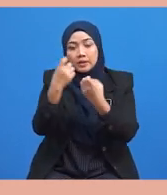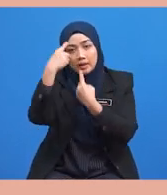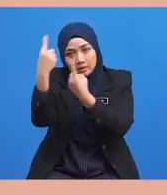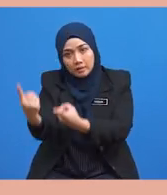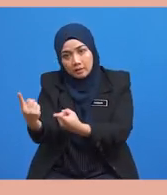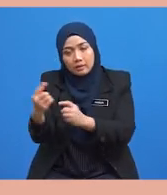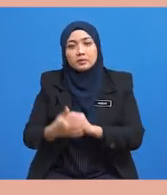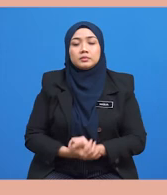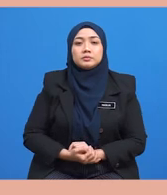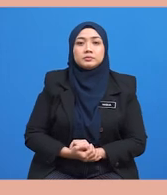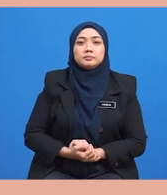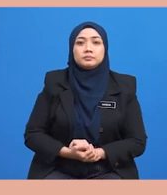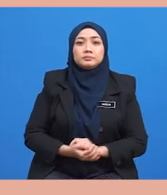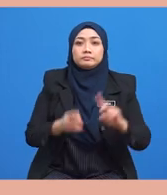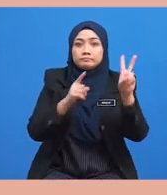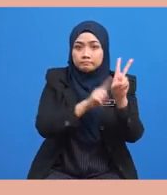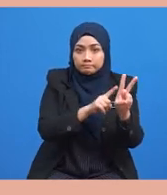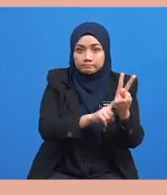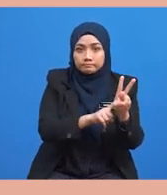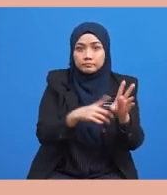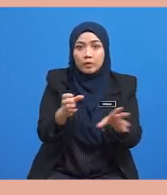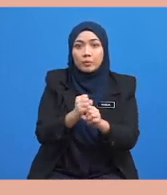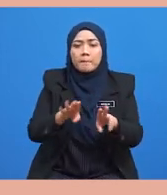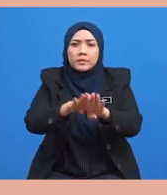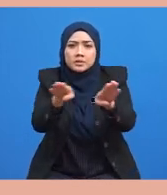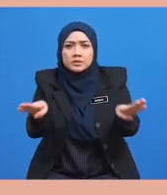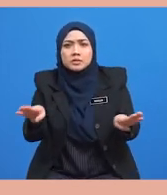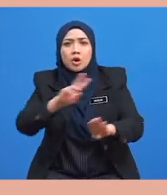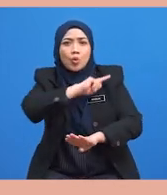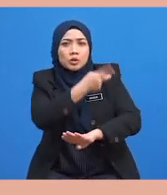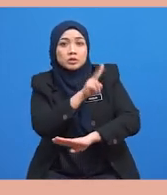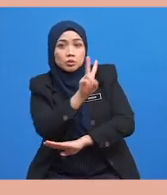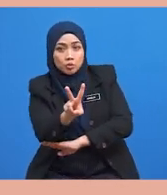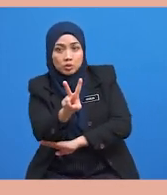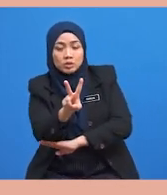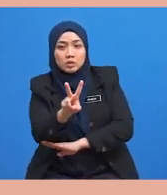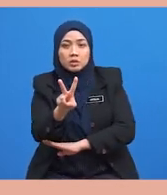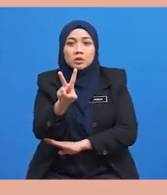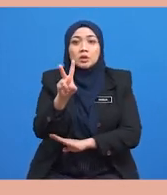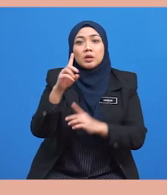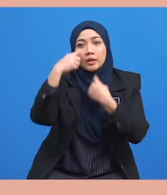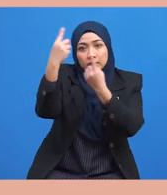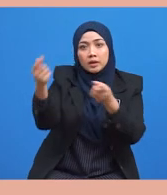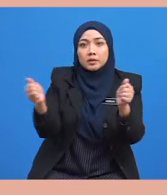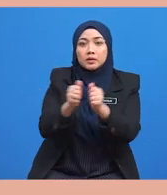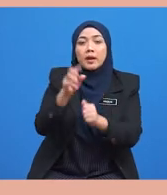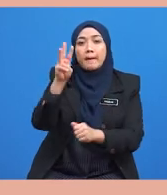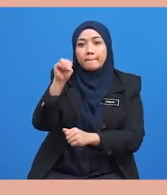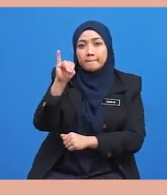tersebut. Kemudian, dapatkan beza jumlah kuasa 2 data dengan min